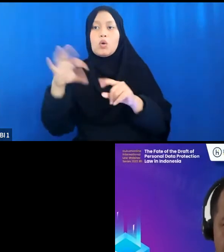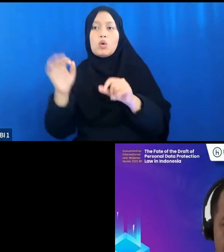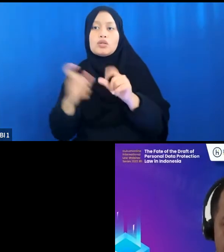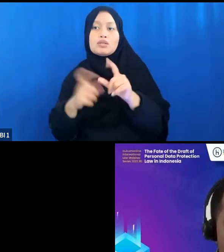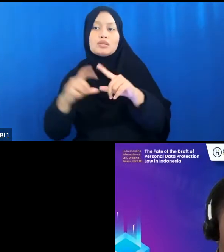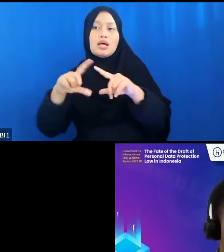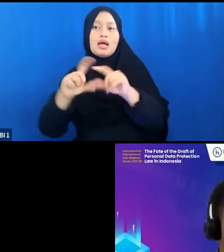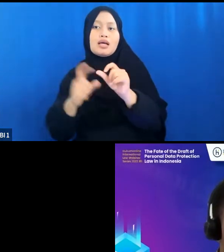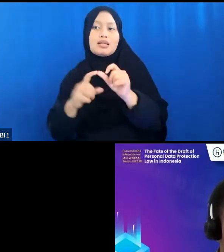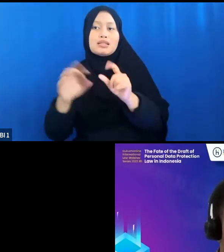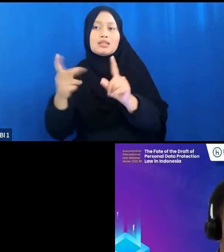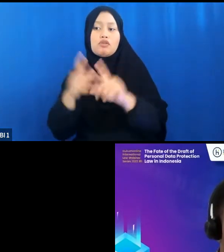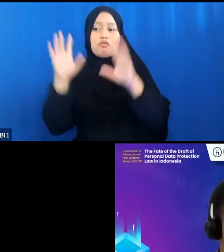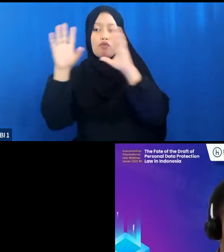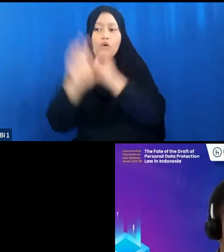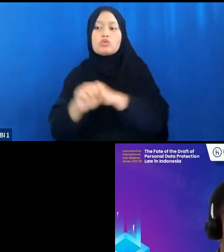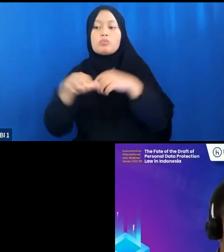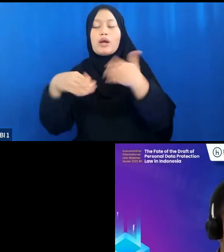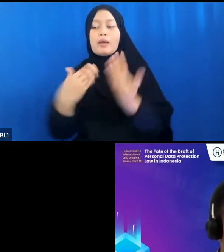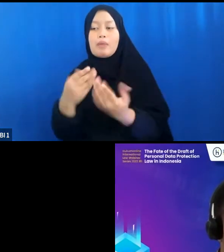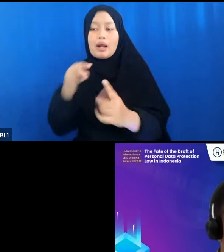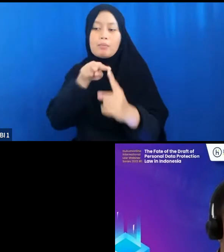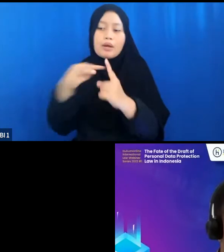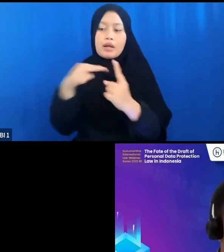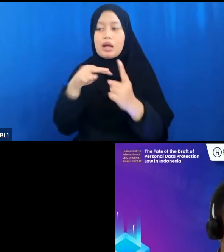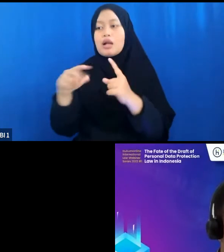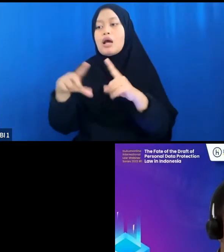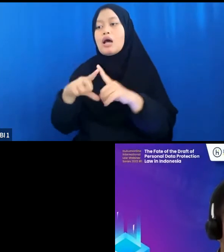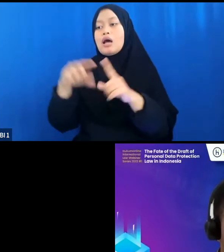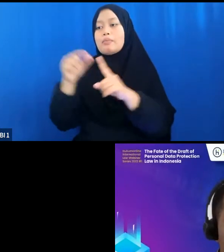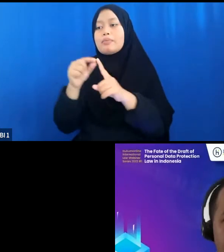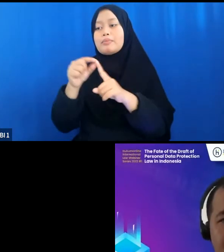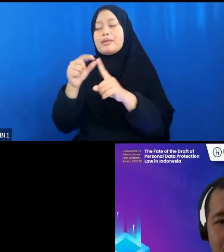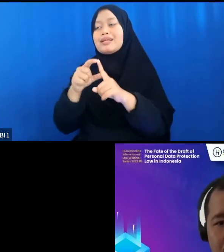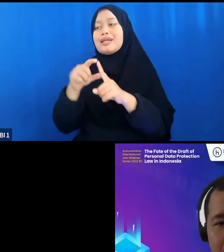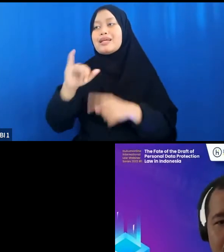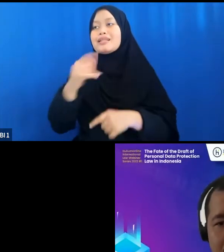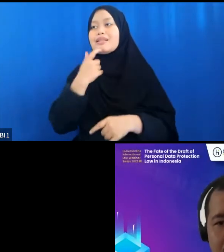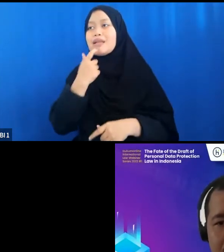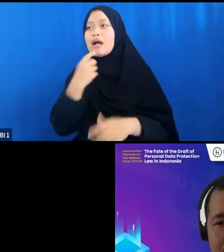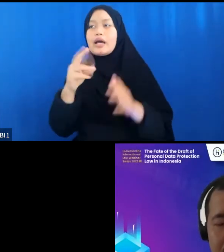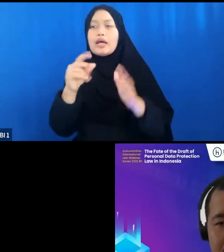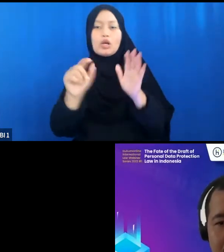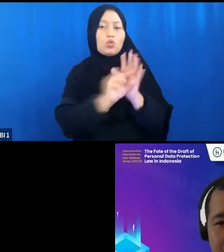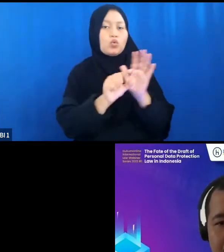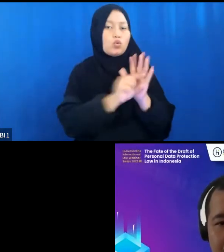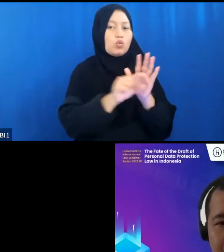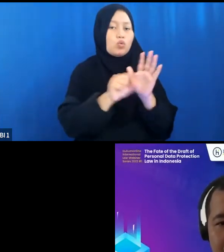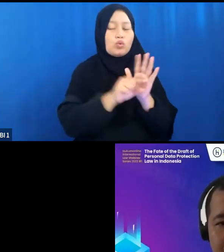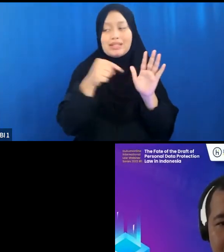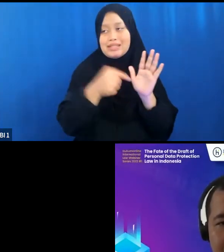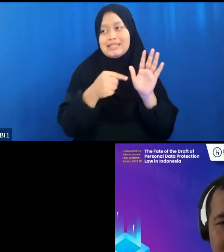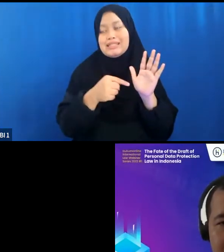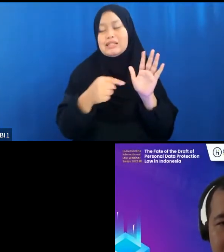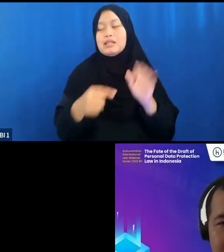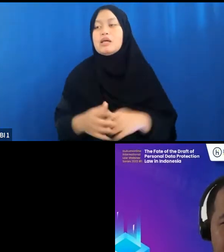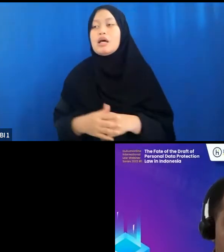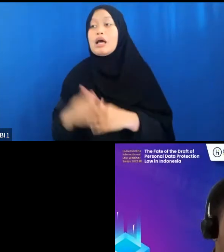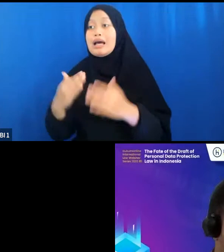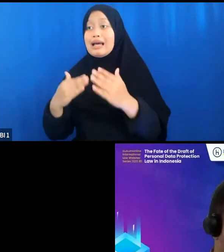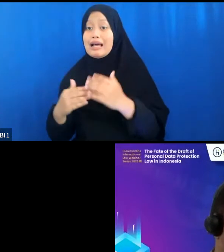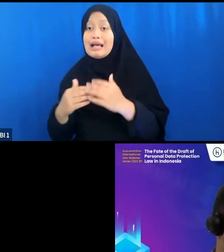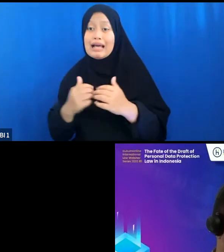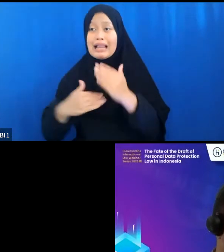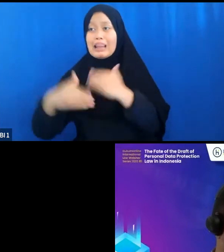fokus ke Bagaimana pandangan APBD yg terkait pentingnya RUU ini Bruce juga kelebihan dari keberadaan RUU